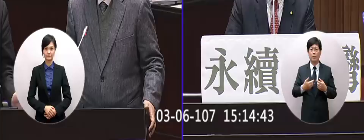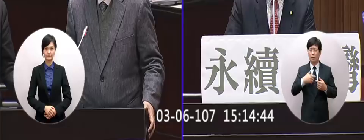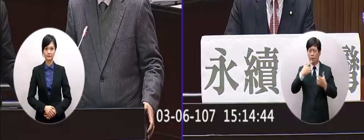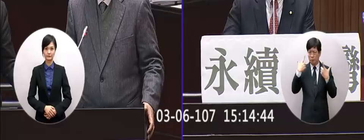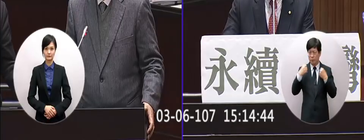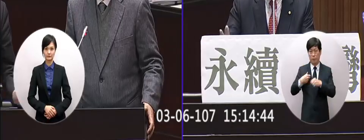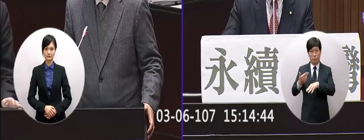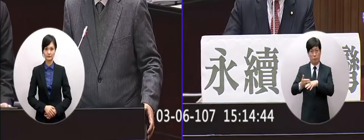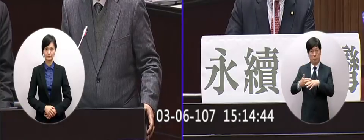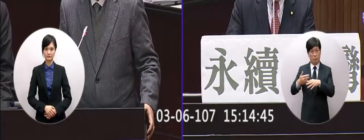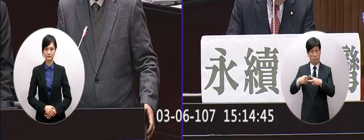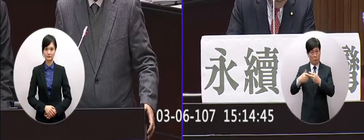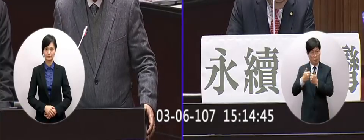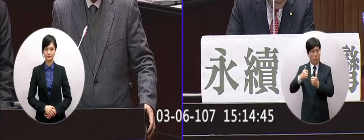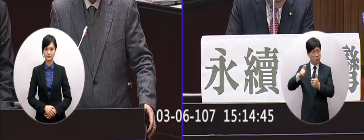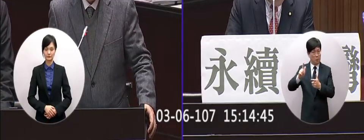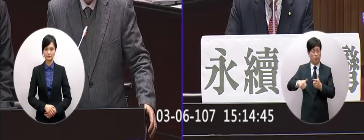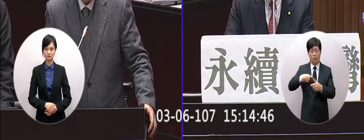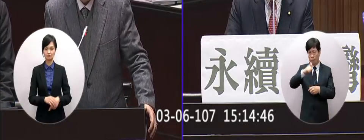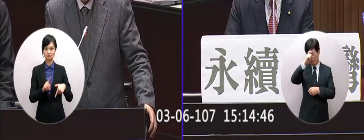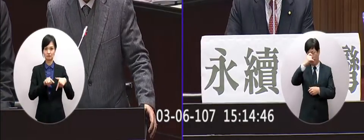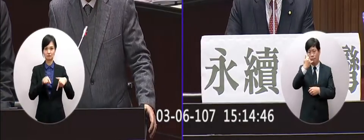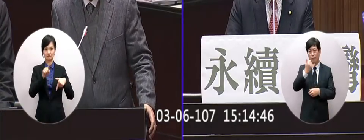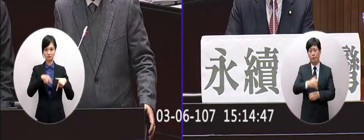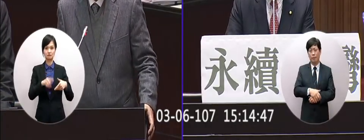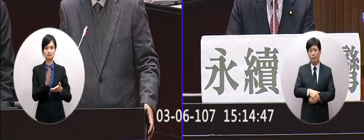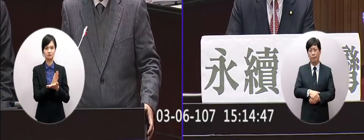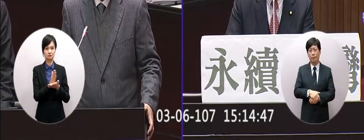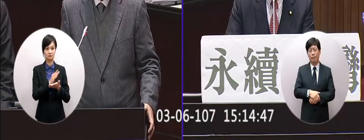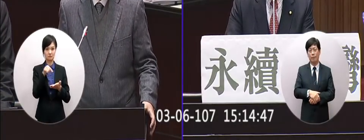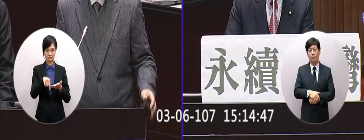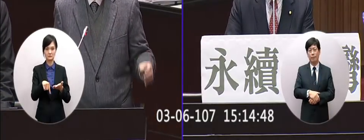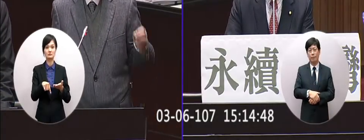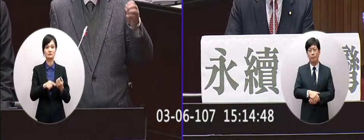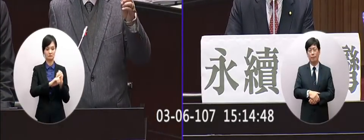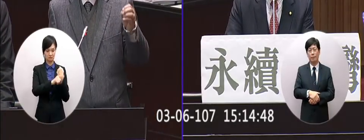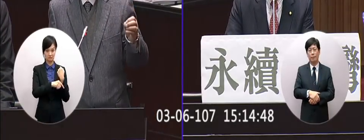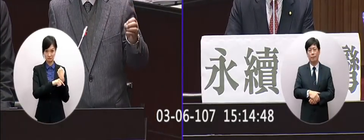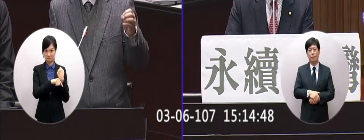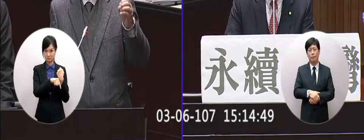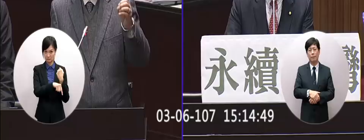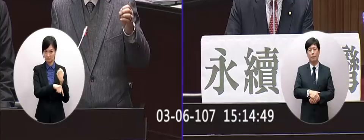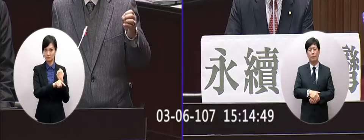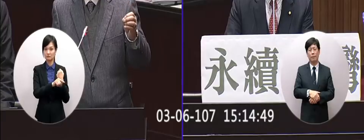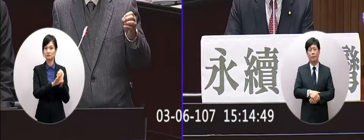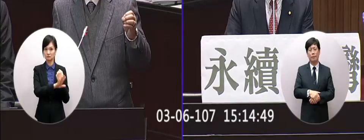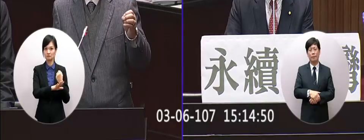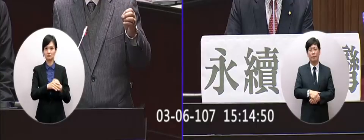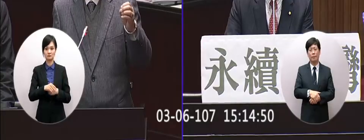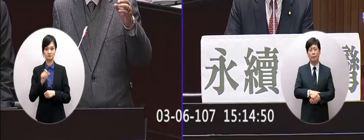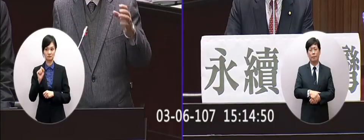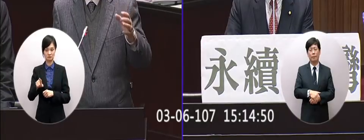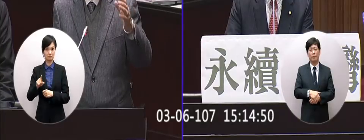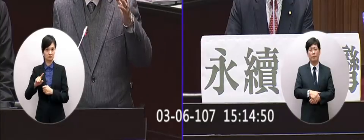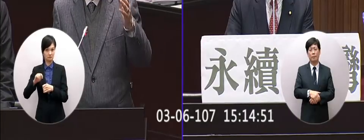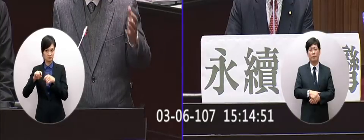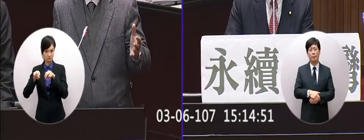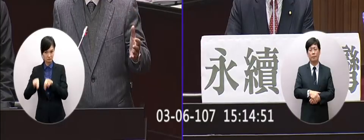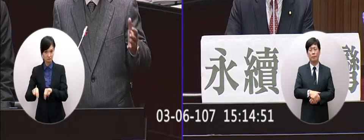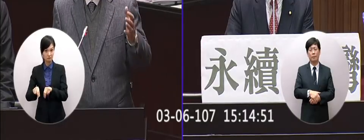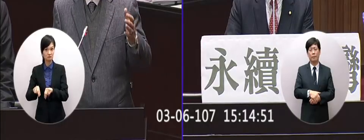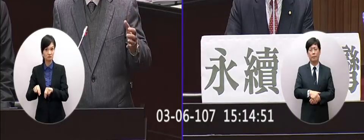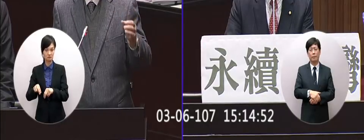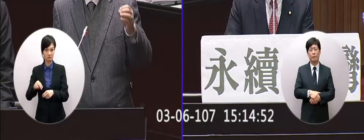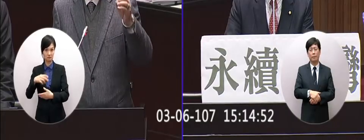期待。 仲裁的部分在仲裁法，我们在采购的契约里面也有